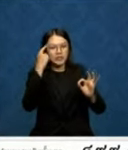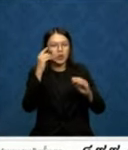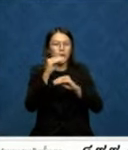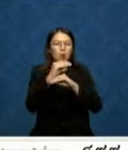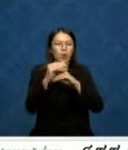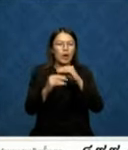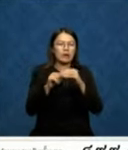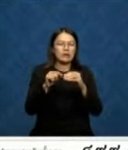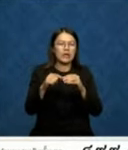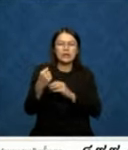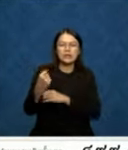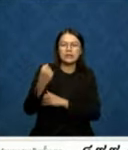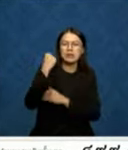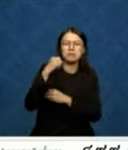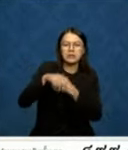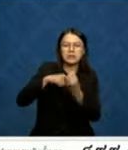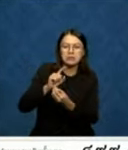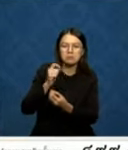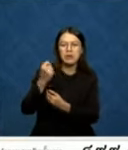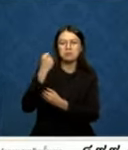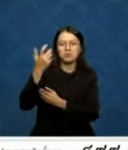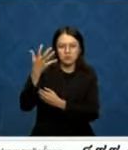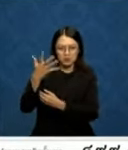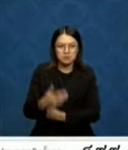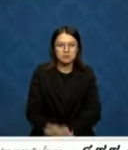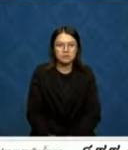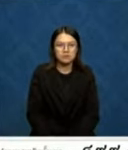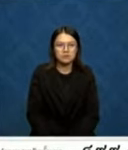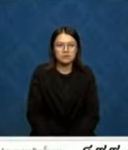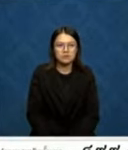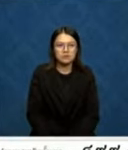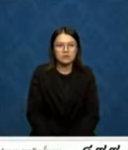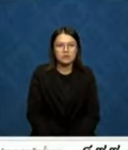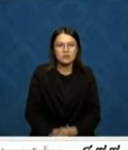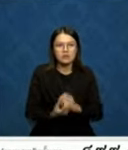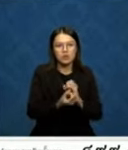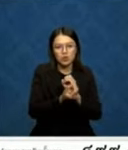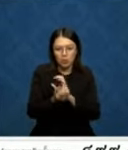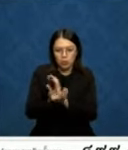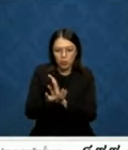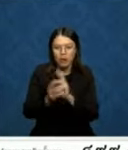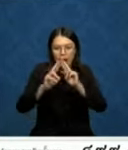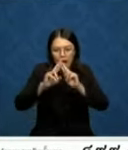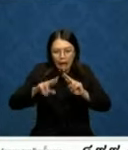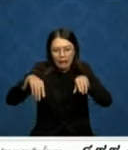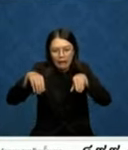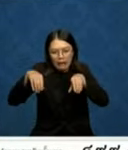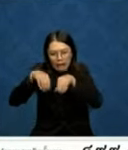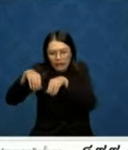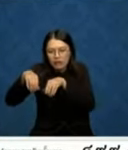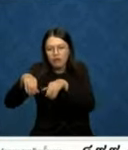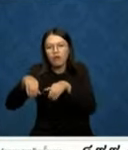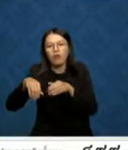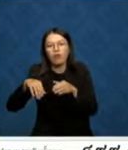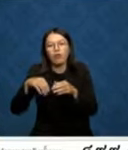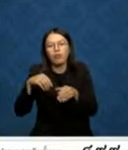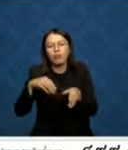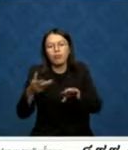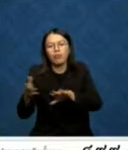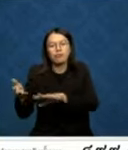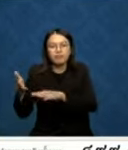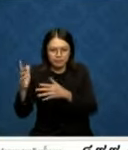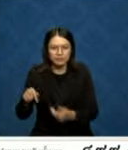การนี้จะสร้างความเข้มแข็งให้ระบบเศรษฐกิจนะครับเผลอๆจะทำให้รายย่อยโชห่วยล้มหายตายจากนะครับเจอพายุหมุ